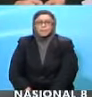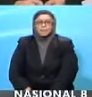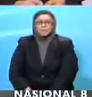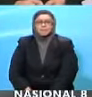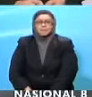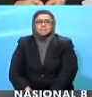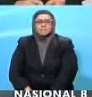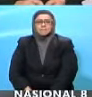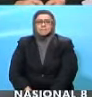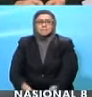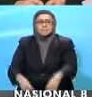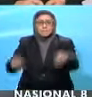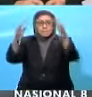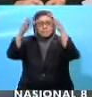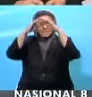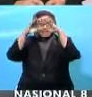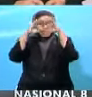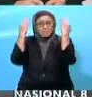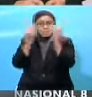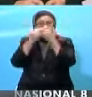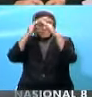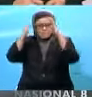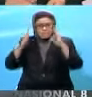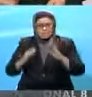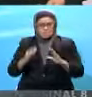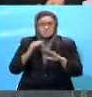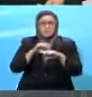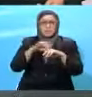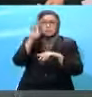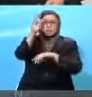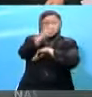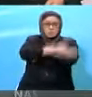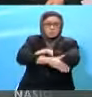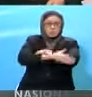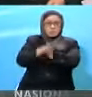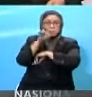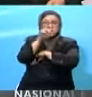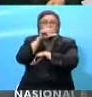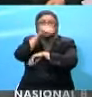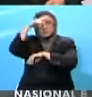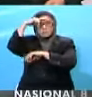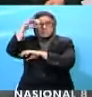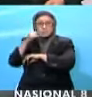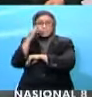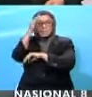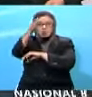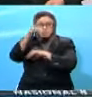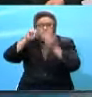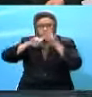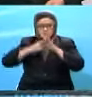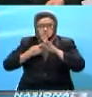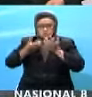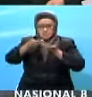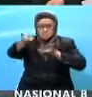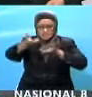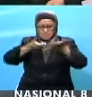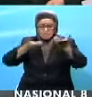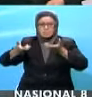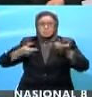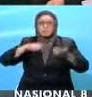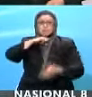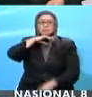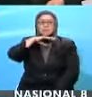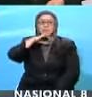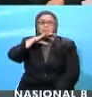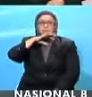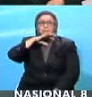Isi rumah di 7 buah negeri termasuk Kuala Lumpur dan Putrajaya akan memulakan pengasingan sisa pepejal di punca atau